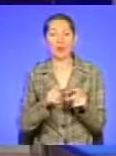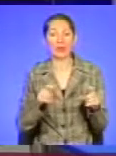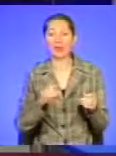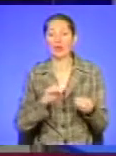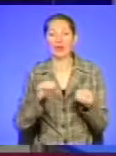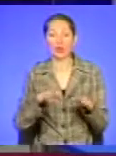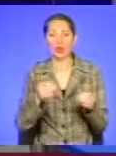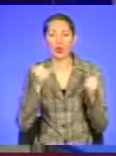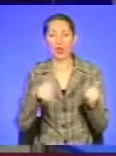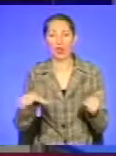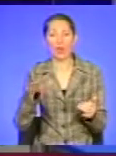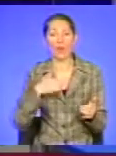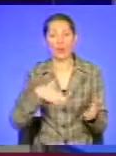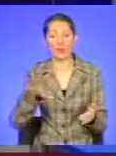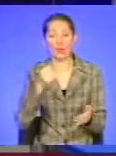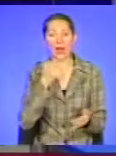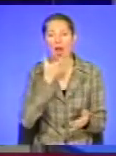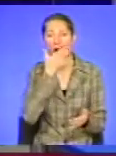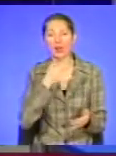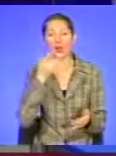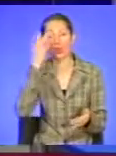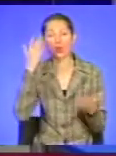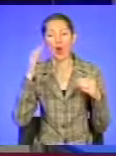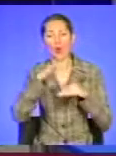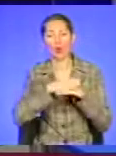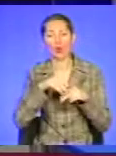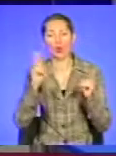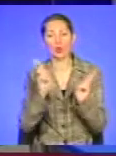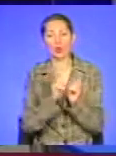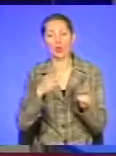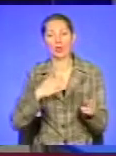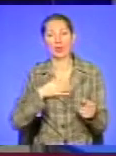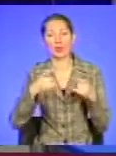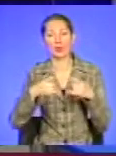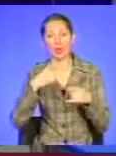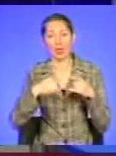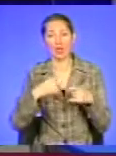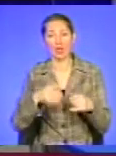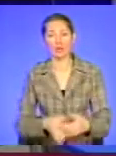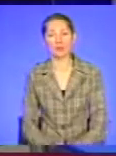На сьогодні у мене все. Гарного літнього вечора вам і зустрінемось на нашому телеканалі.